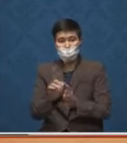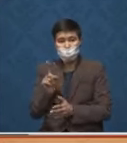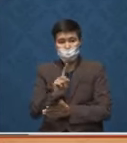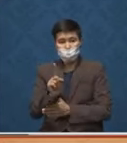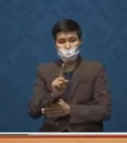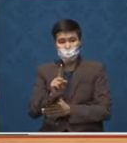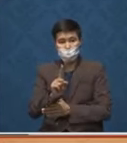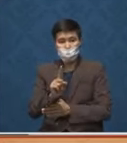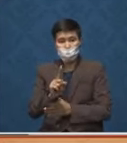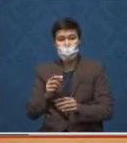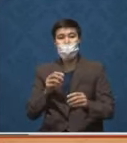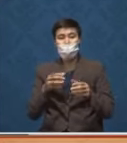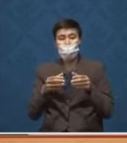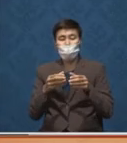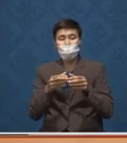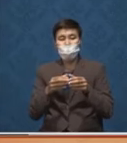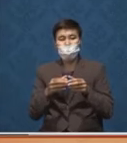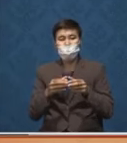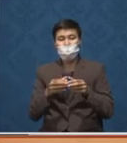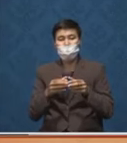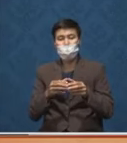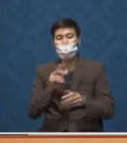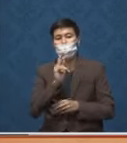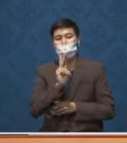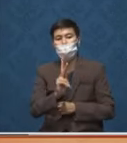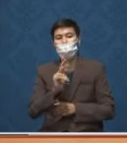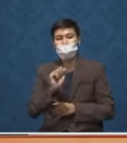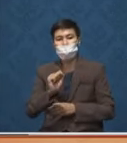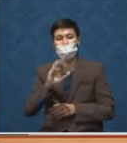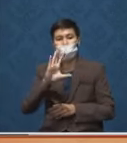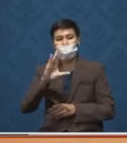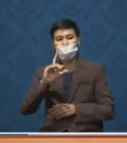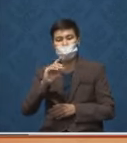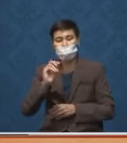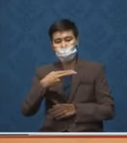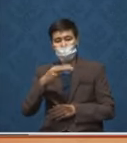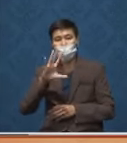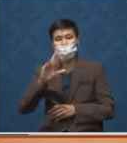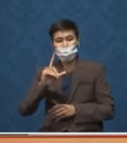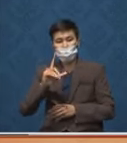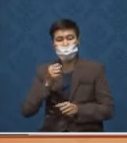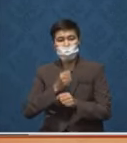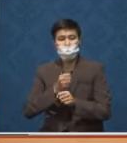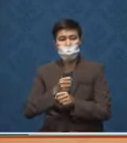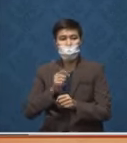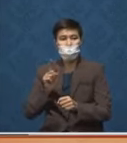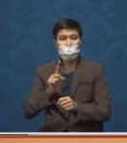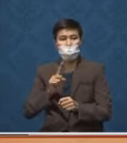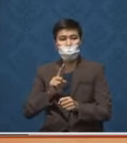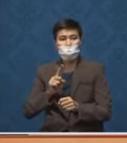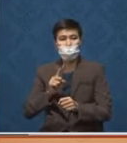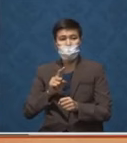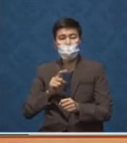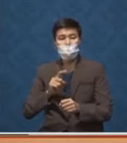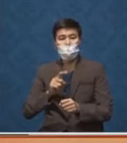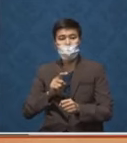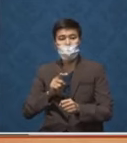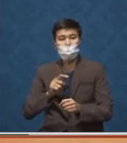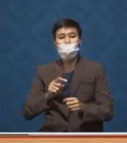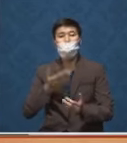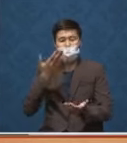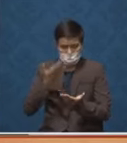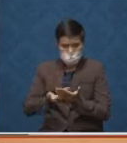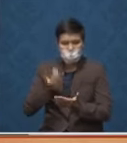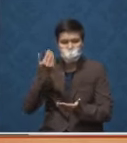งของคณะอนุกรรมการของกสทช.เองก็พูดเป็นเสียงเดียวกันว่าจะทำให้ราคาค่าบริการนั้นแ